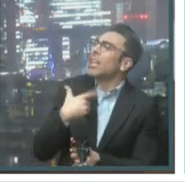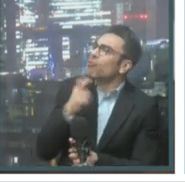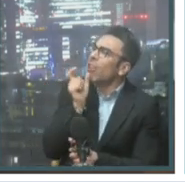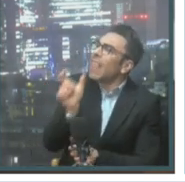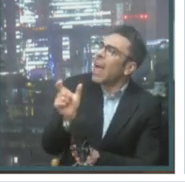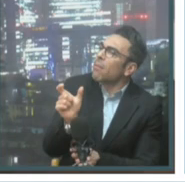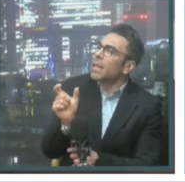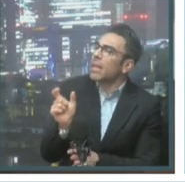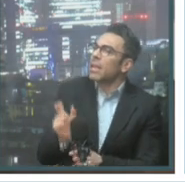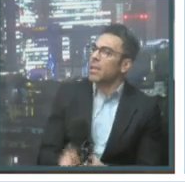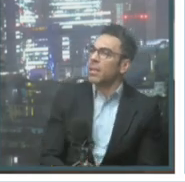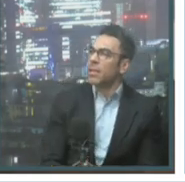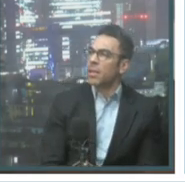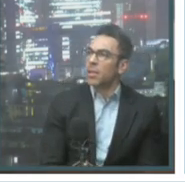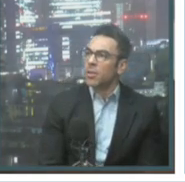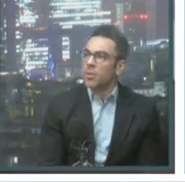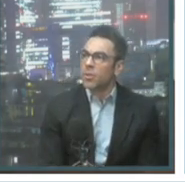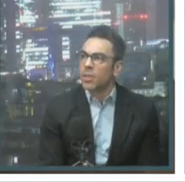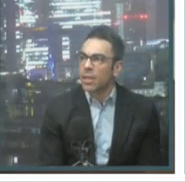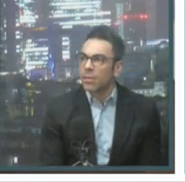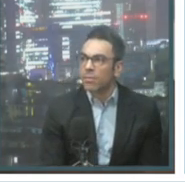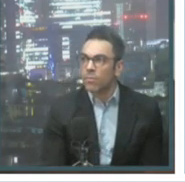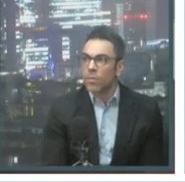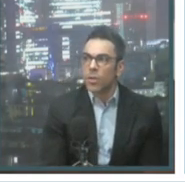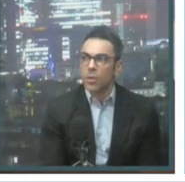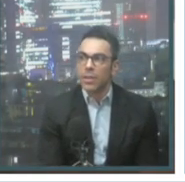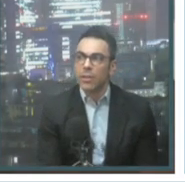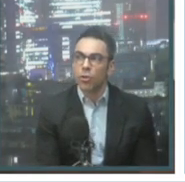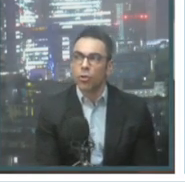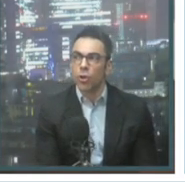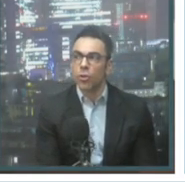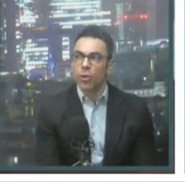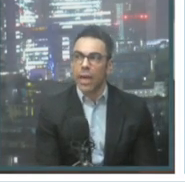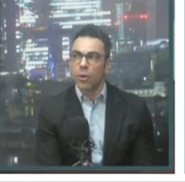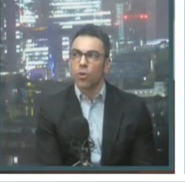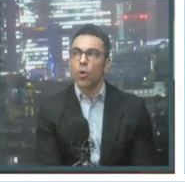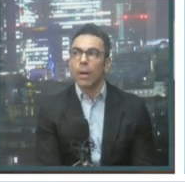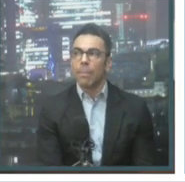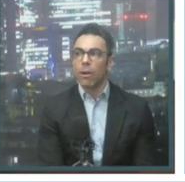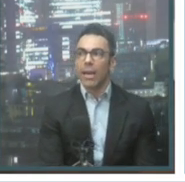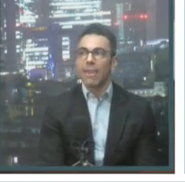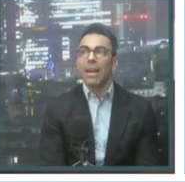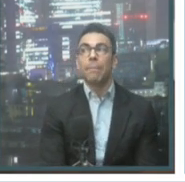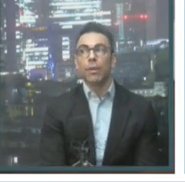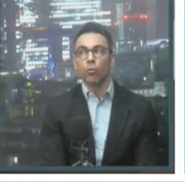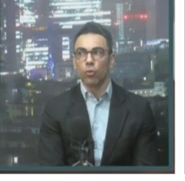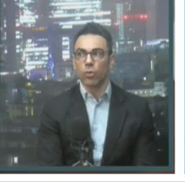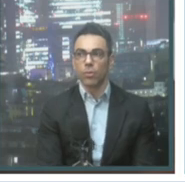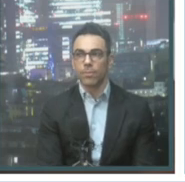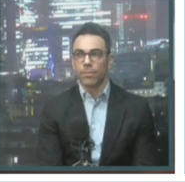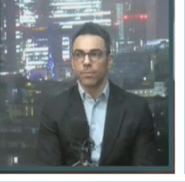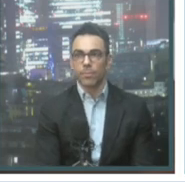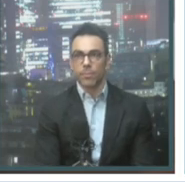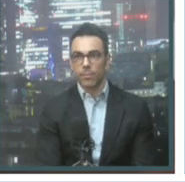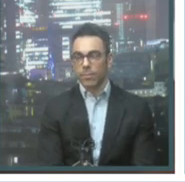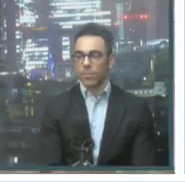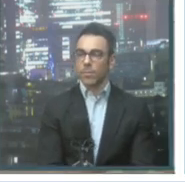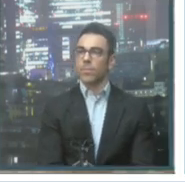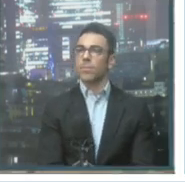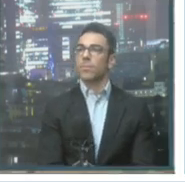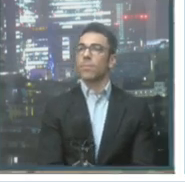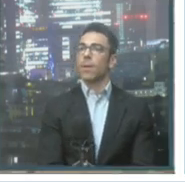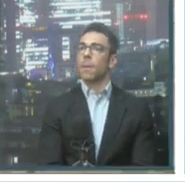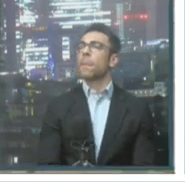per 1 su it easy io intendo sordo e chiusura della parola che vale per tu per fetto